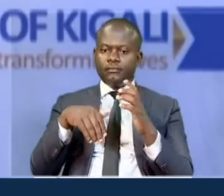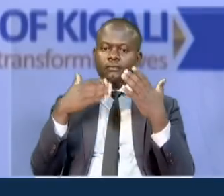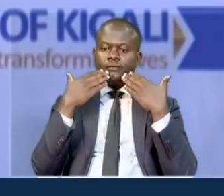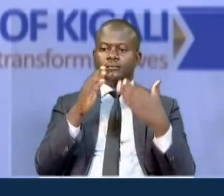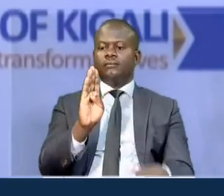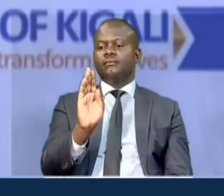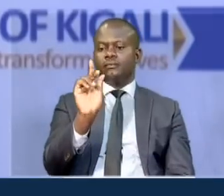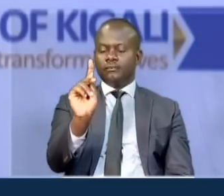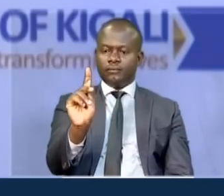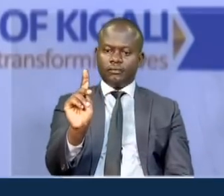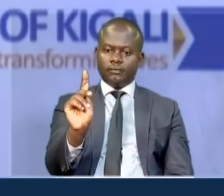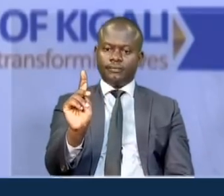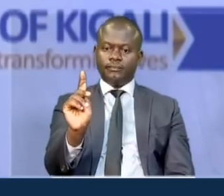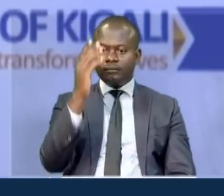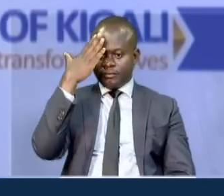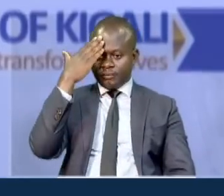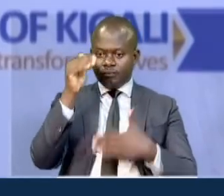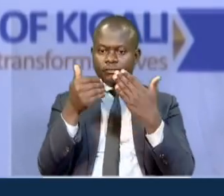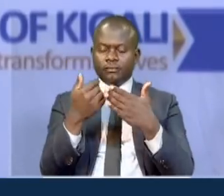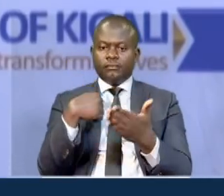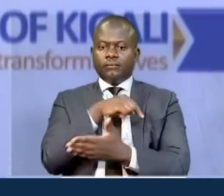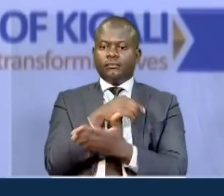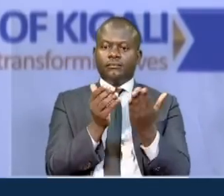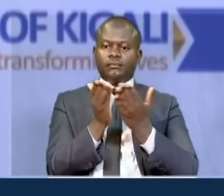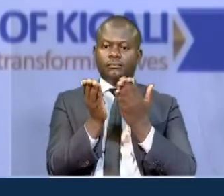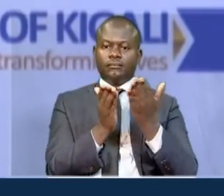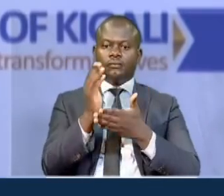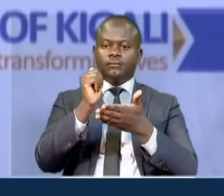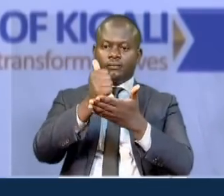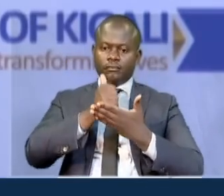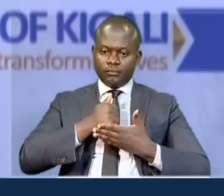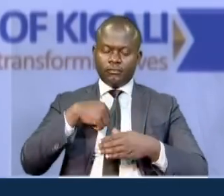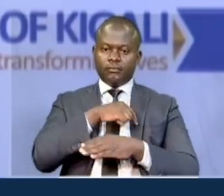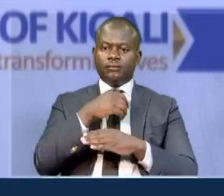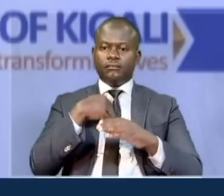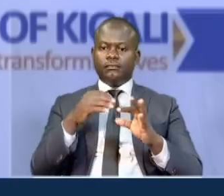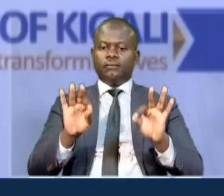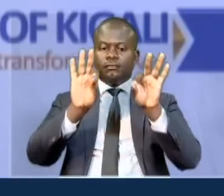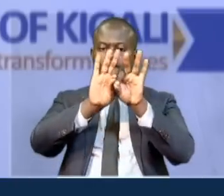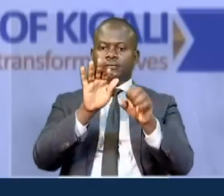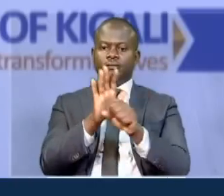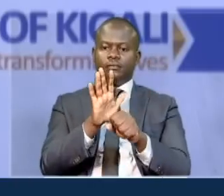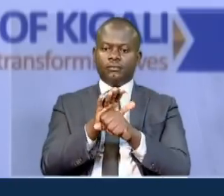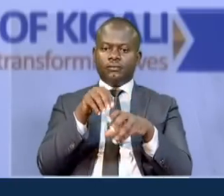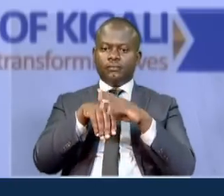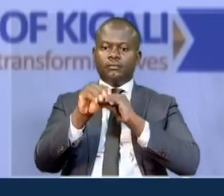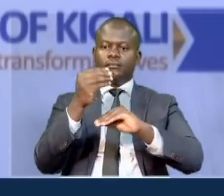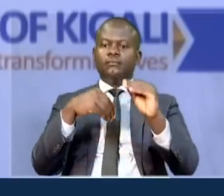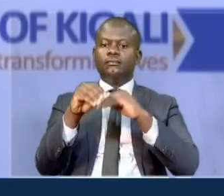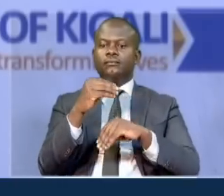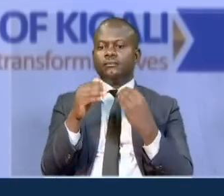BK kugira ngo iyi serivisi idufashe itugirire akamaro, cyane cyane mu bucuruzi ku